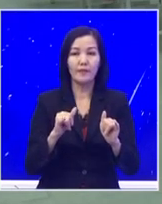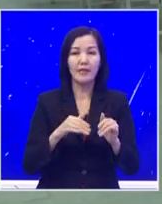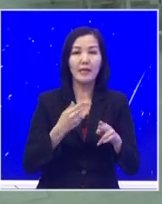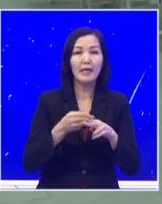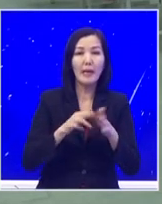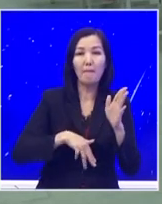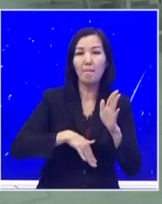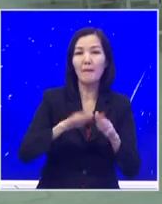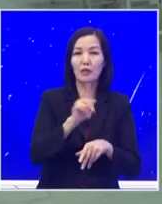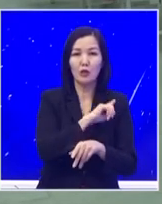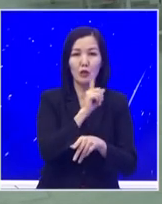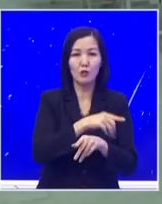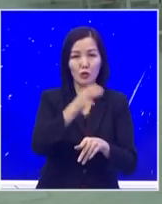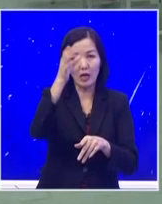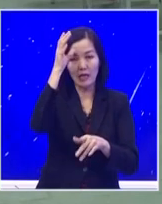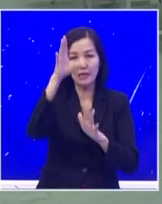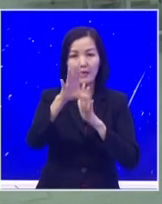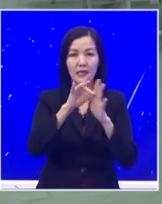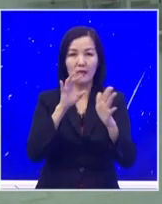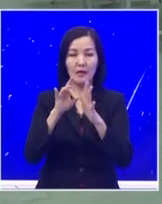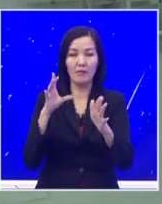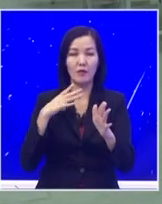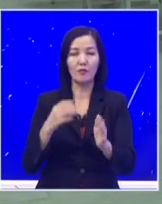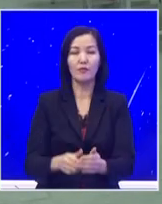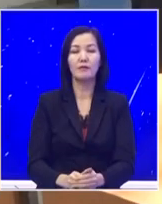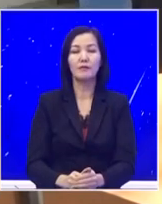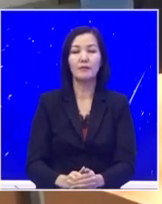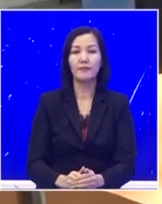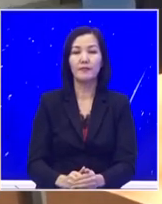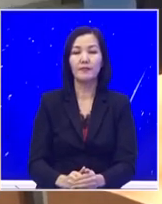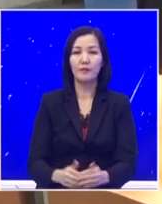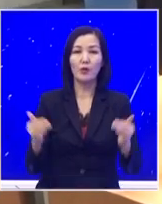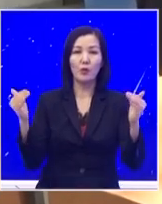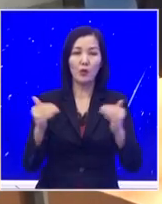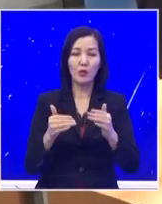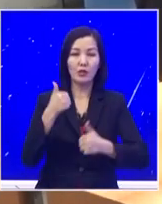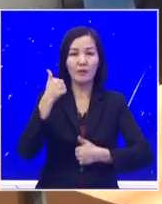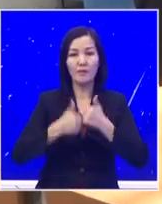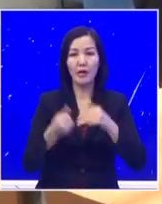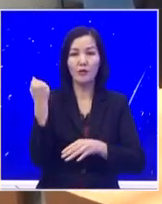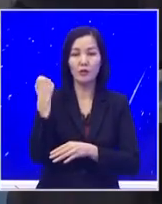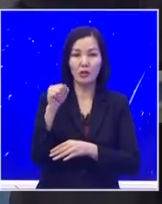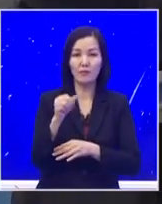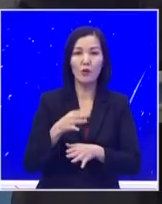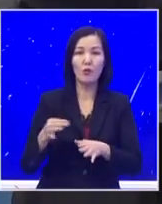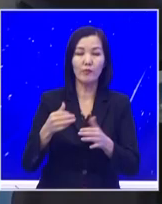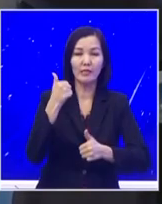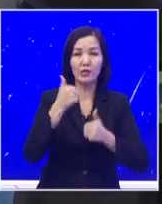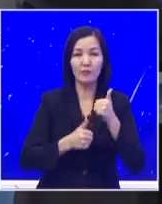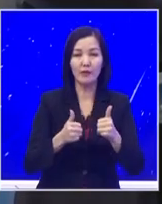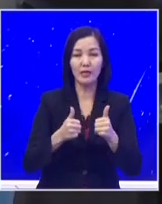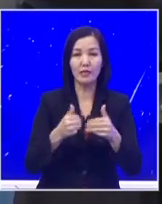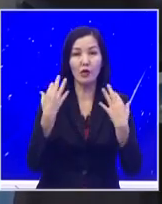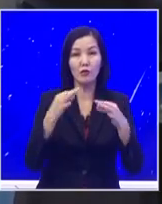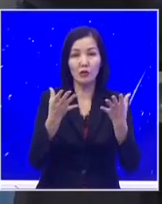білікті, білімді мамандарды таңдап алу іріктеп. Колледжішілік байқаудың жеңімпаздары облыстық чемпионатқа